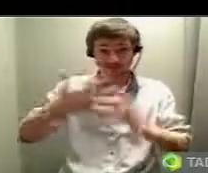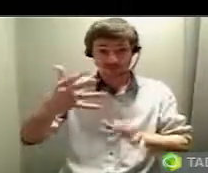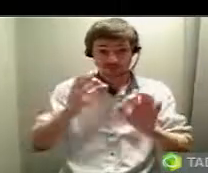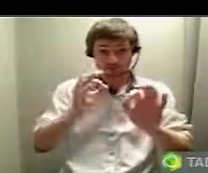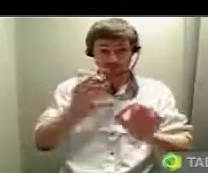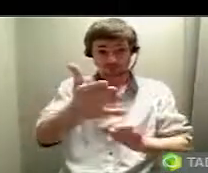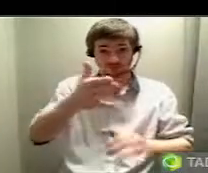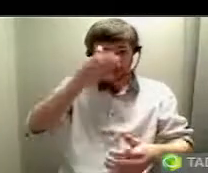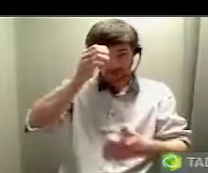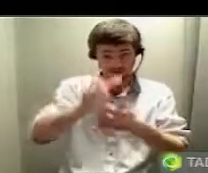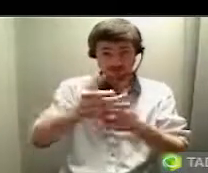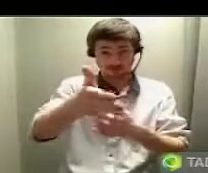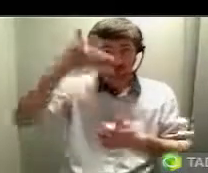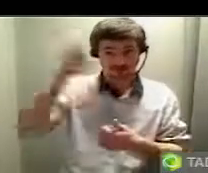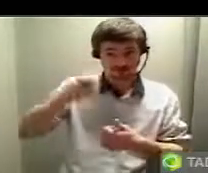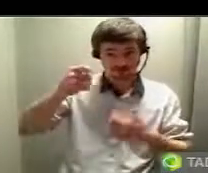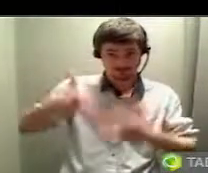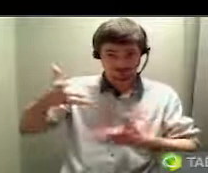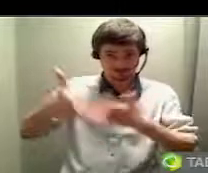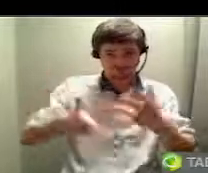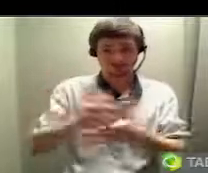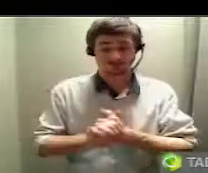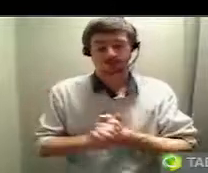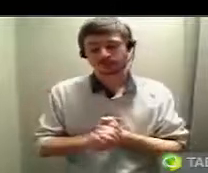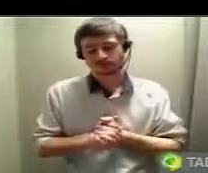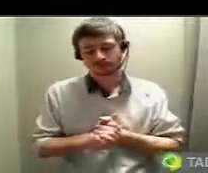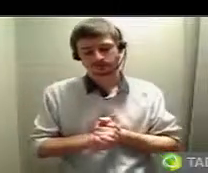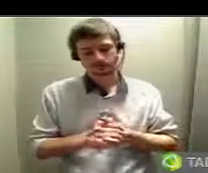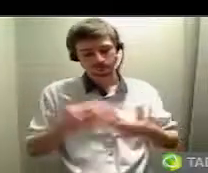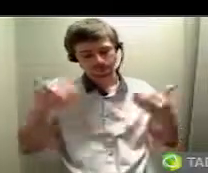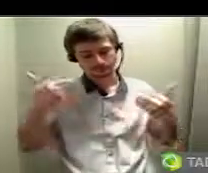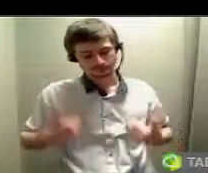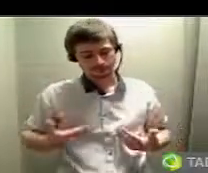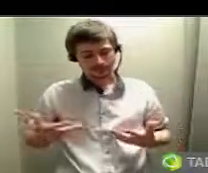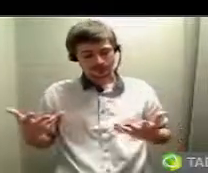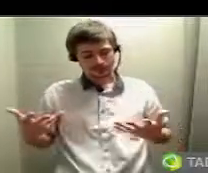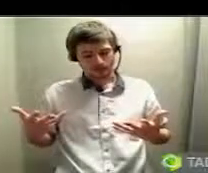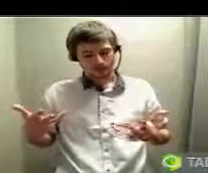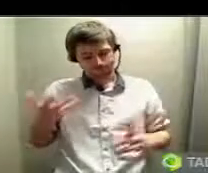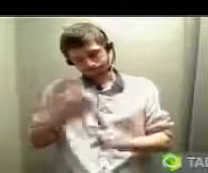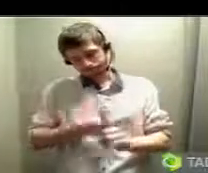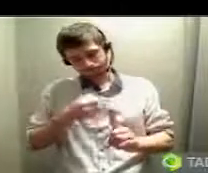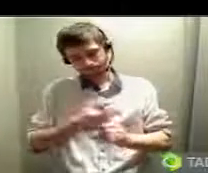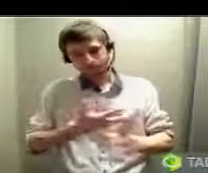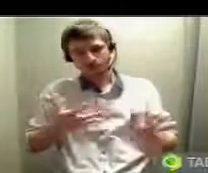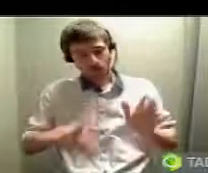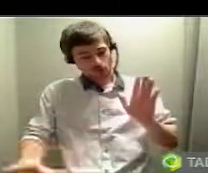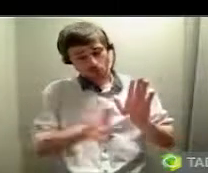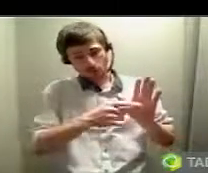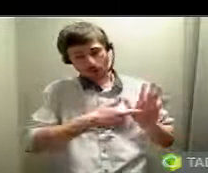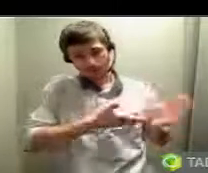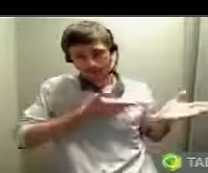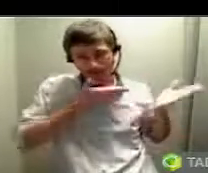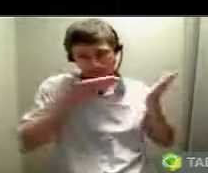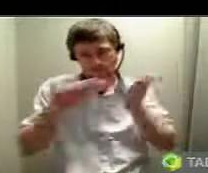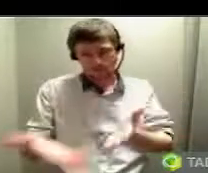voudrais insister sur le grand apport, sur le fond des choses de cette loi. Jusque-là, on considérait